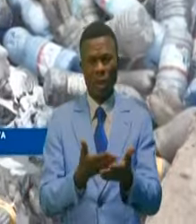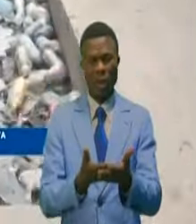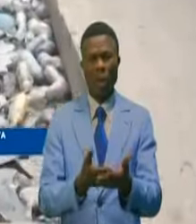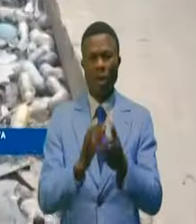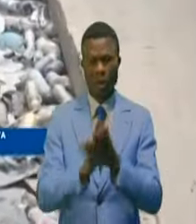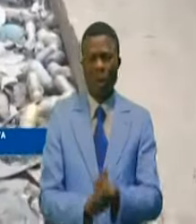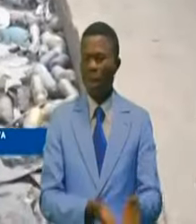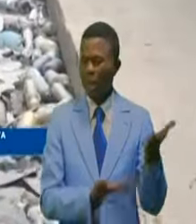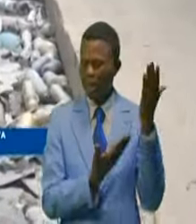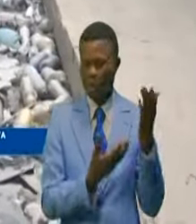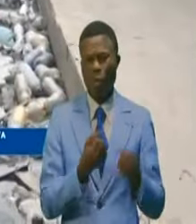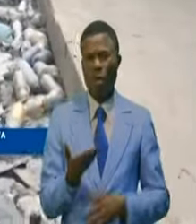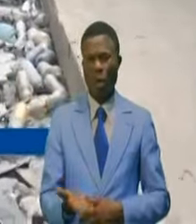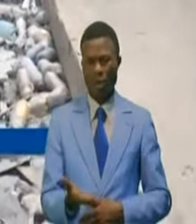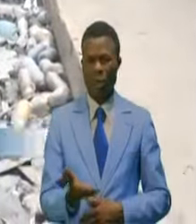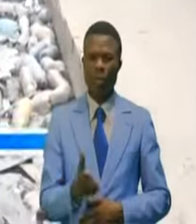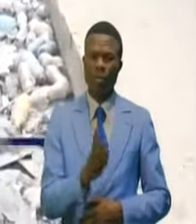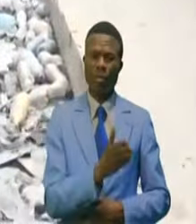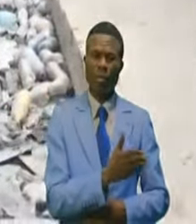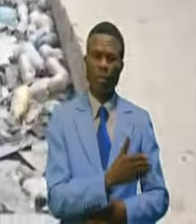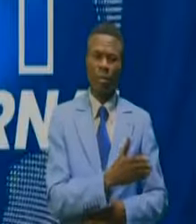routières s'avère nécessaire.